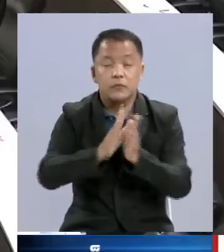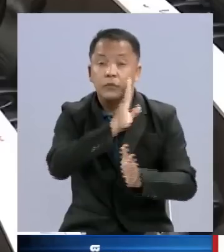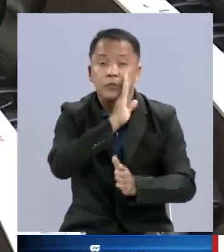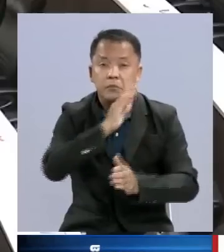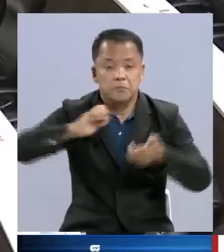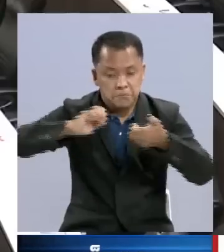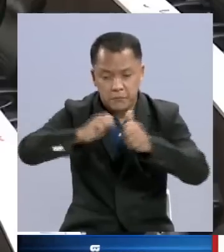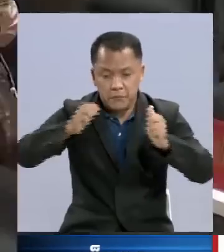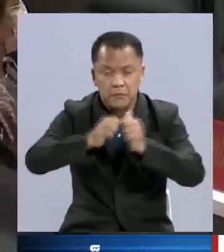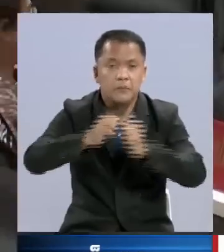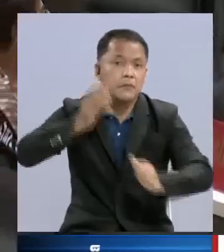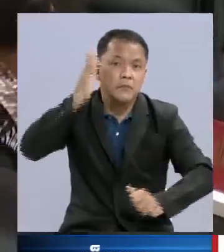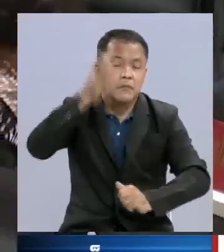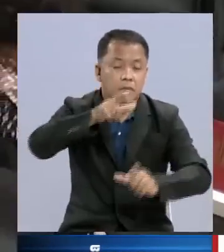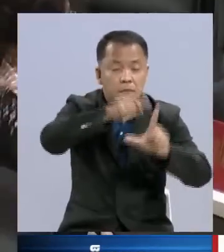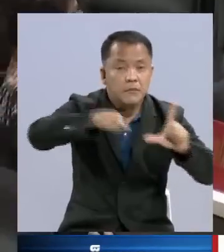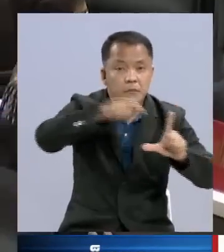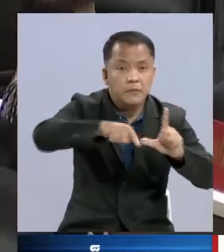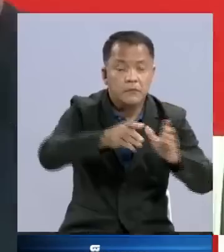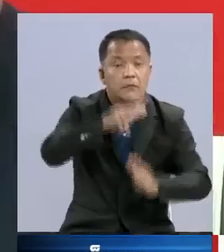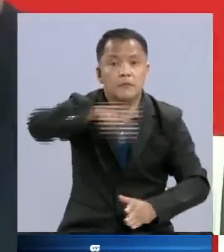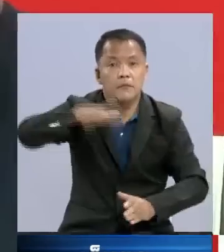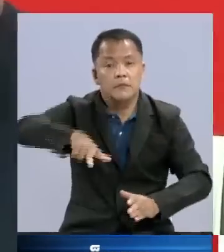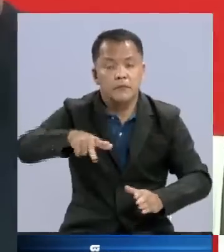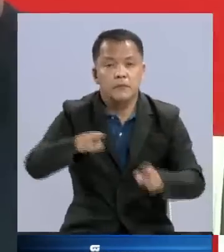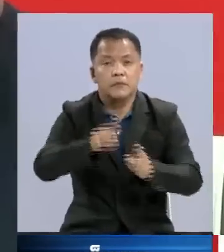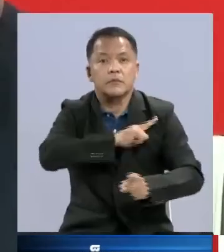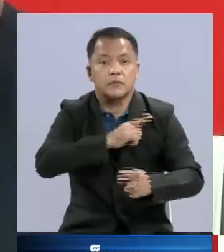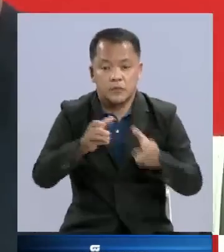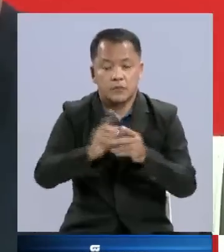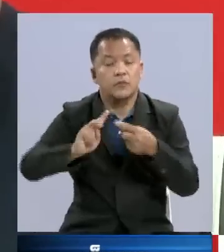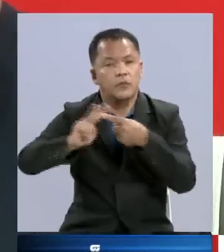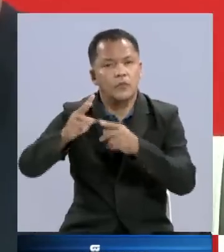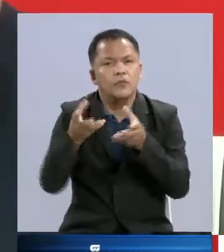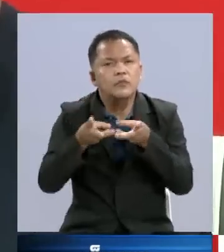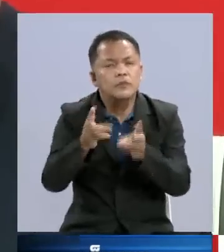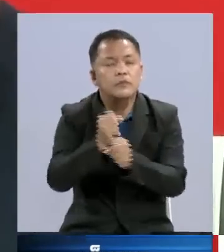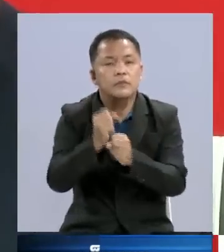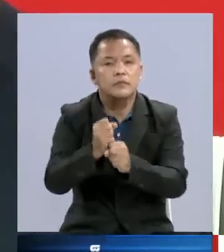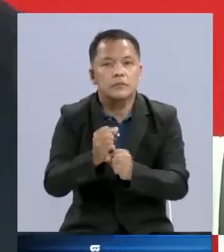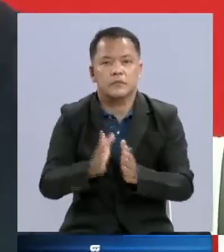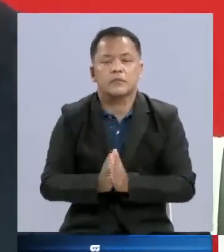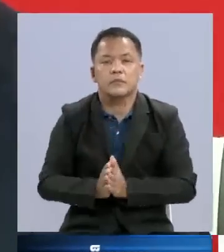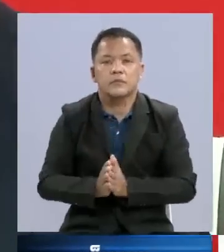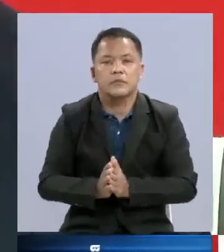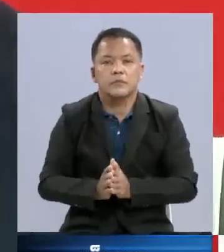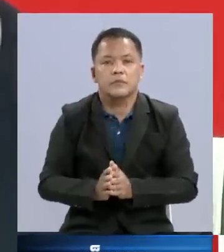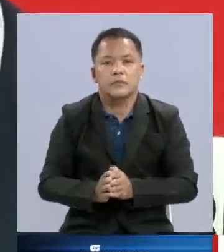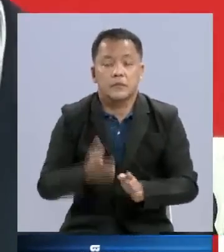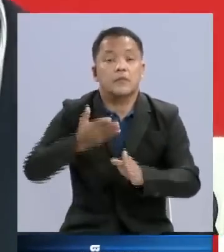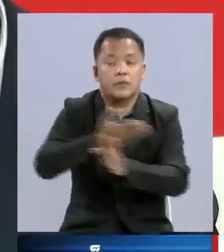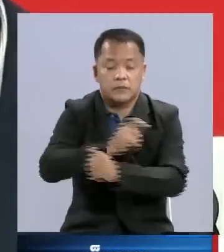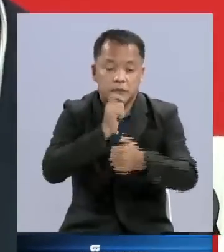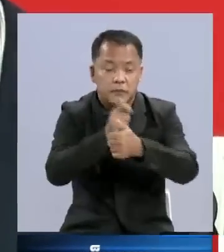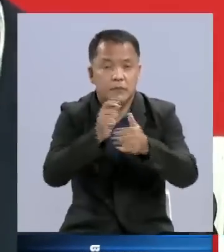มีอุบัติเหตุเกิดขึ้นกับก้าวไกลแล้วเพื่อไทยในฐานะพรรคที่2เอายังไงคุณภูมิธรรมเวชยชัยครับก่อนหน้านี้